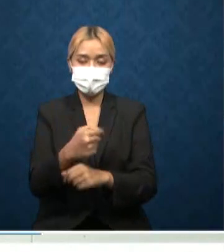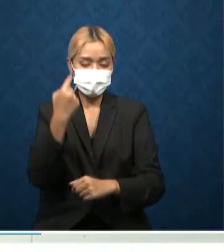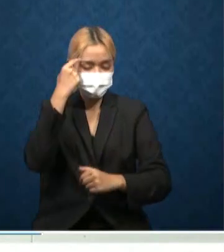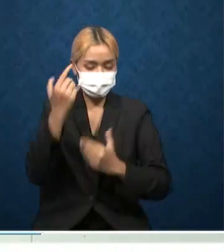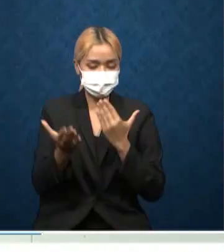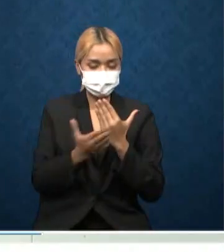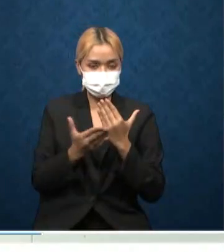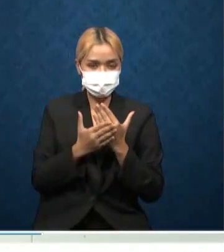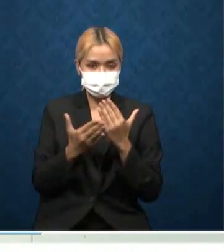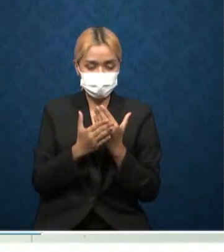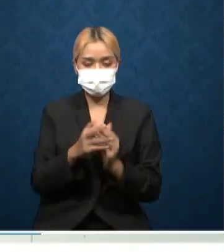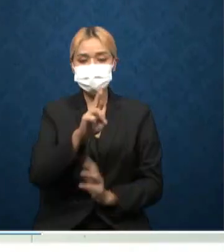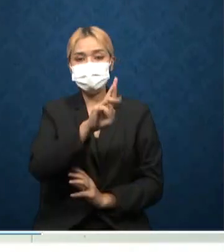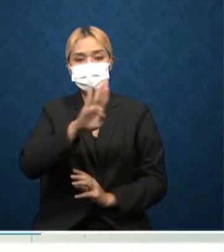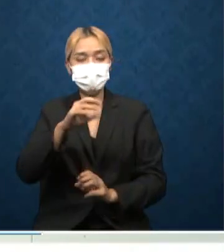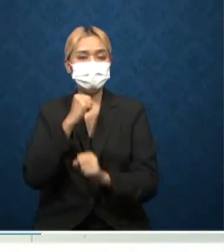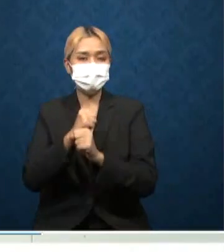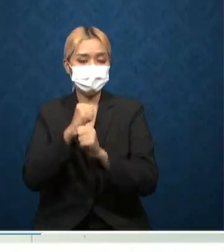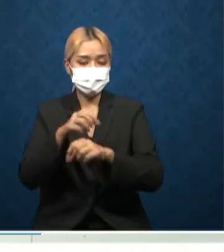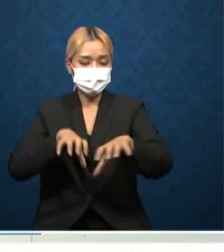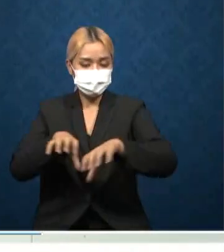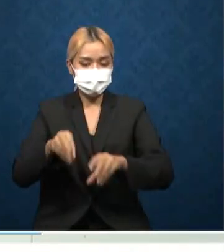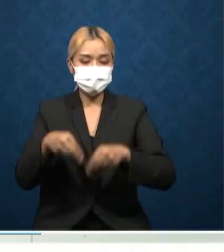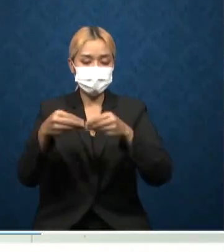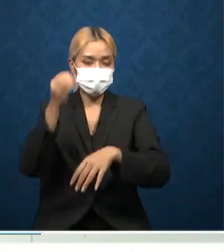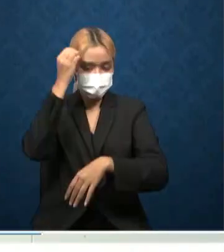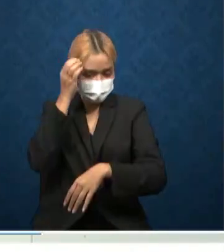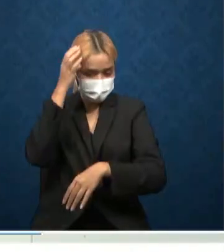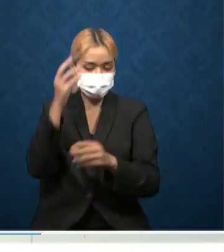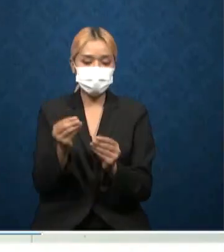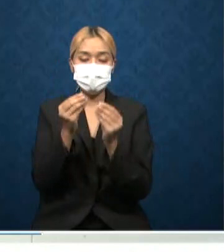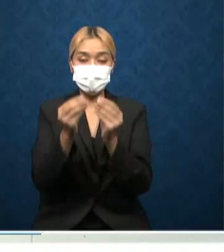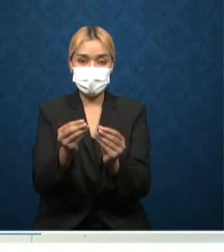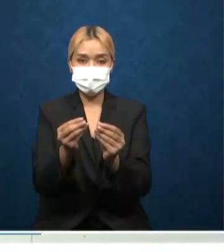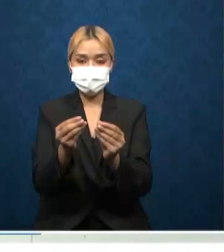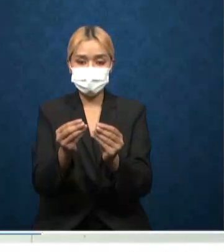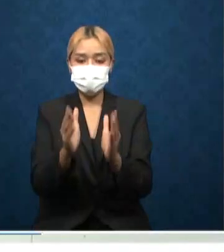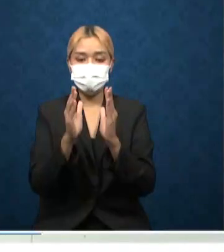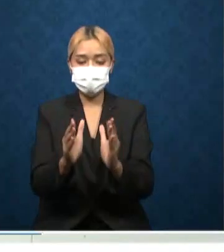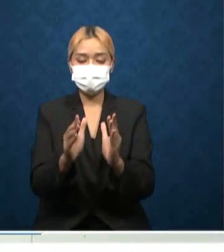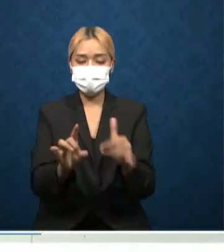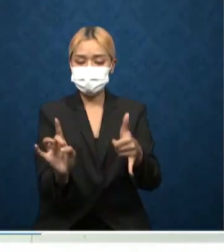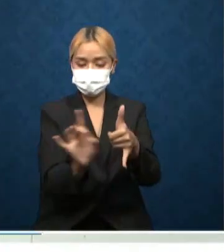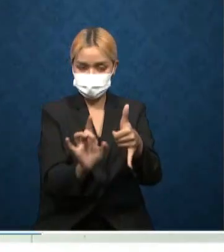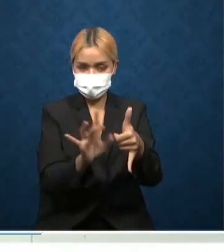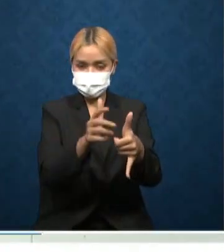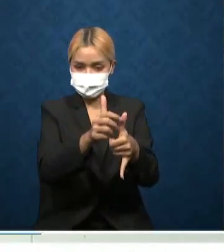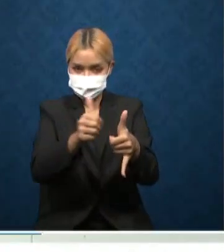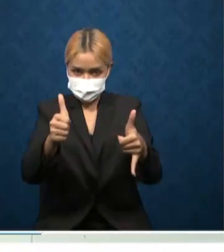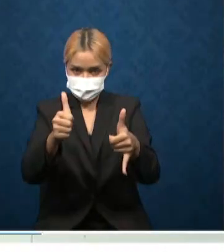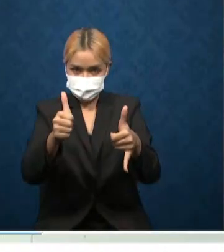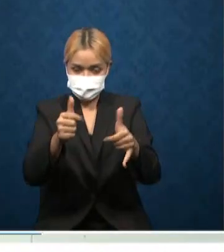อย่างเป็นระบบด้วยการให้การศึกษาเพื่อสร้างพลเมืองคุณภาพภายใต้